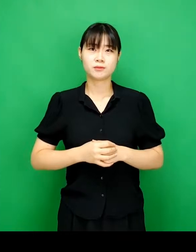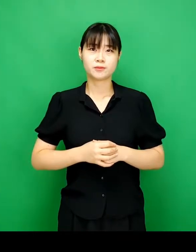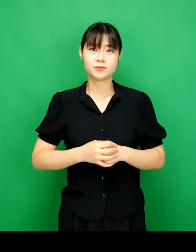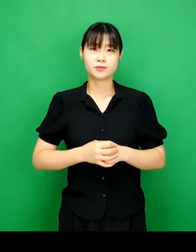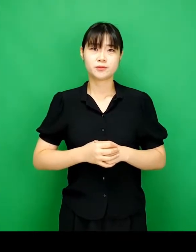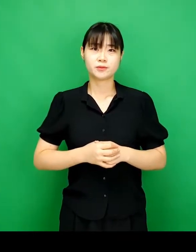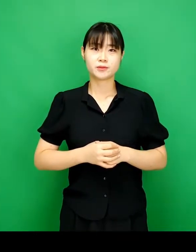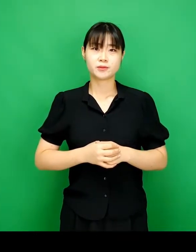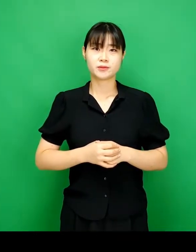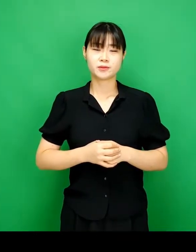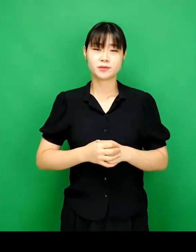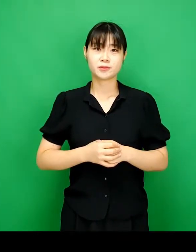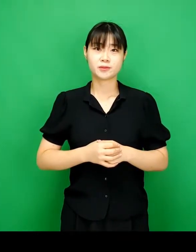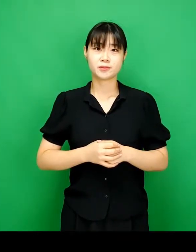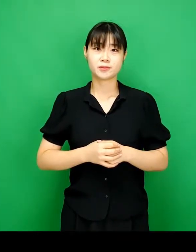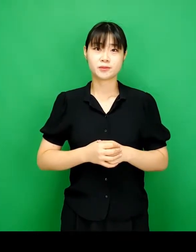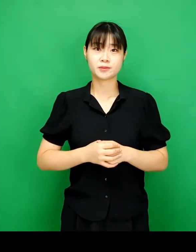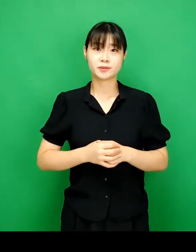없습니다.